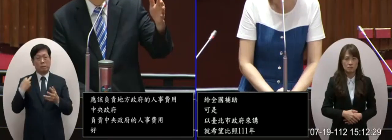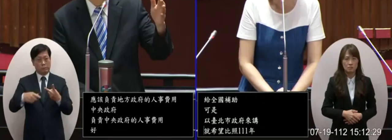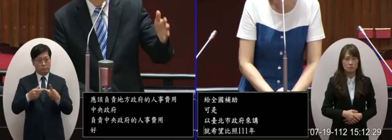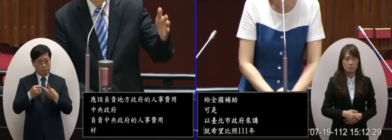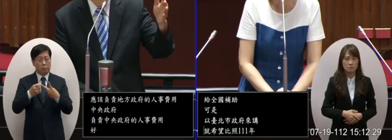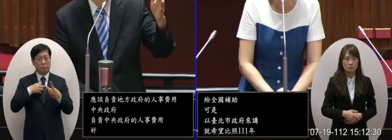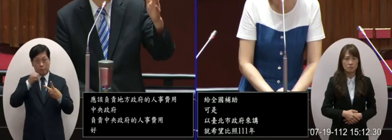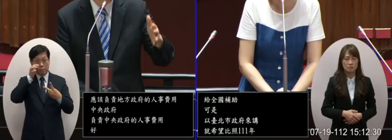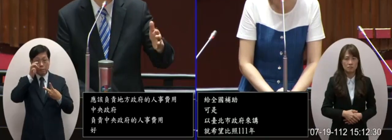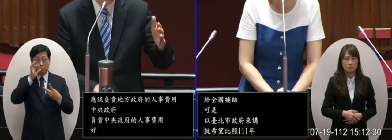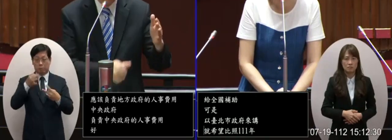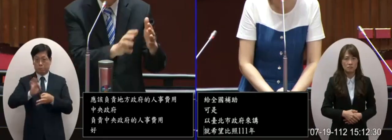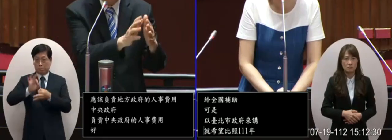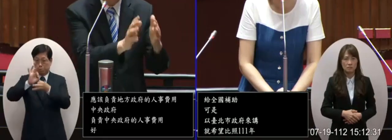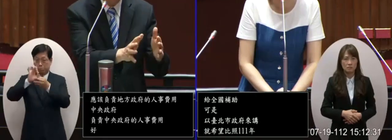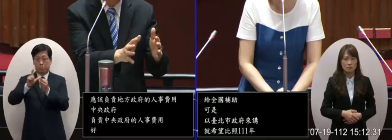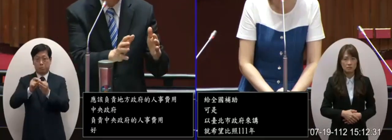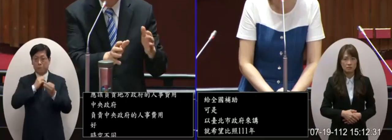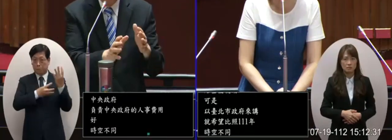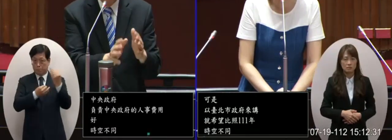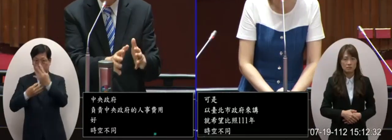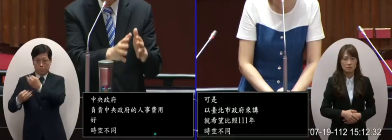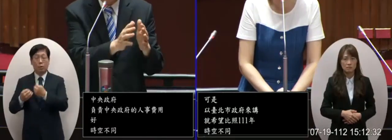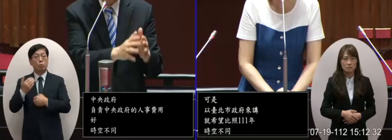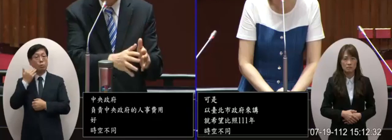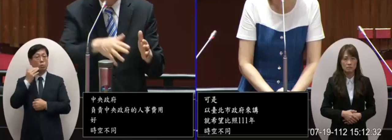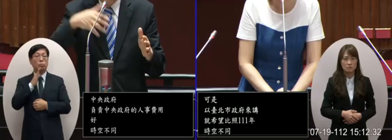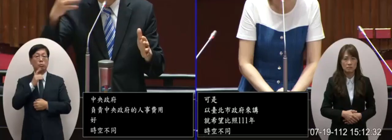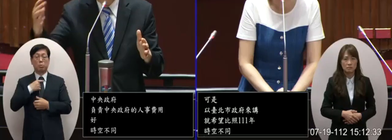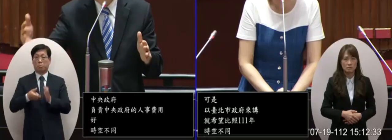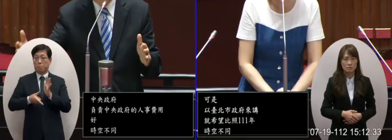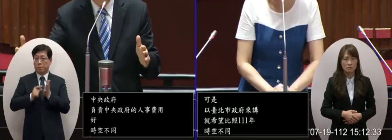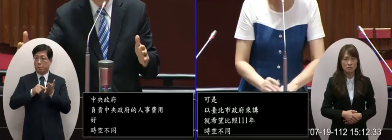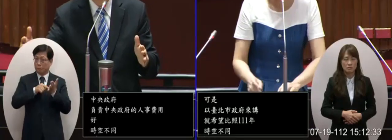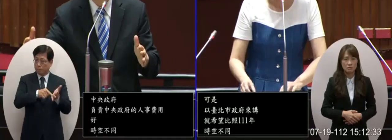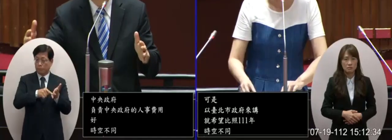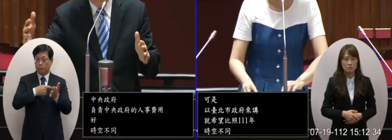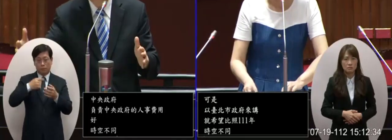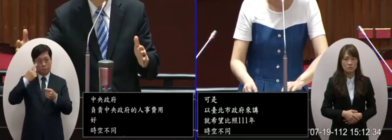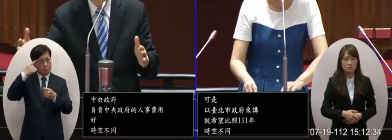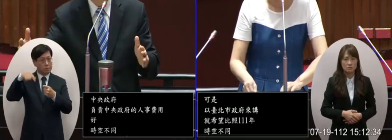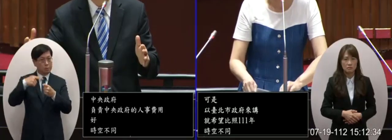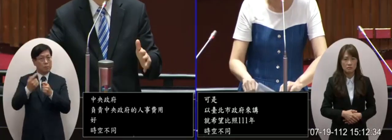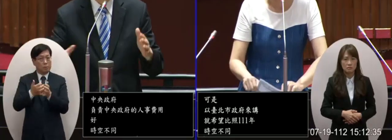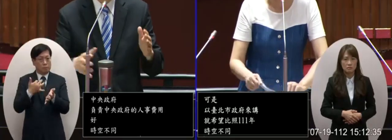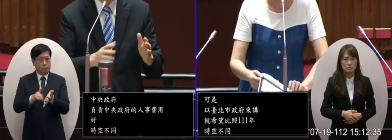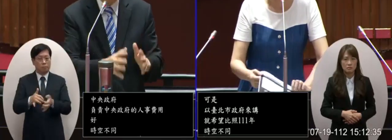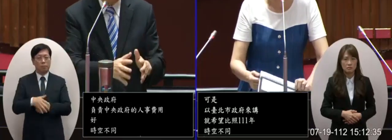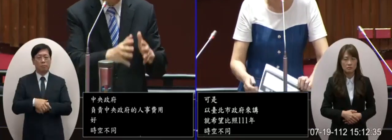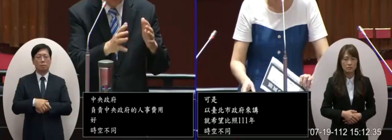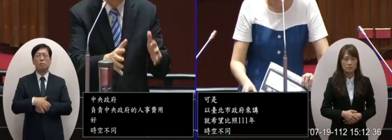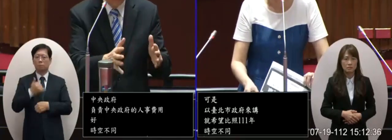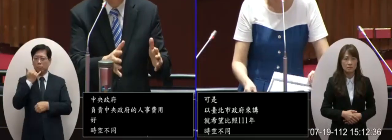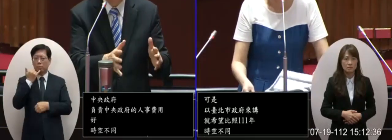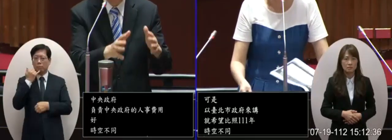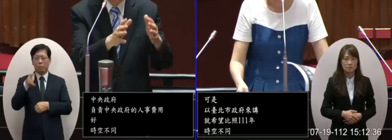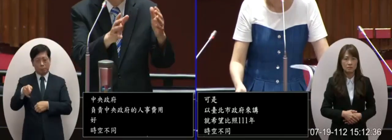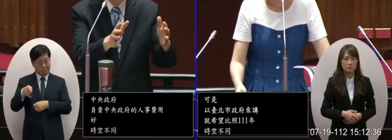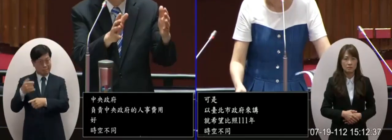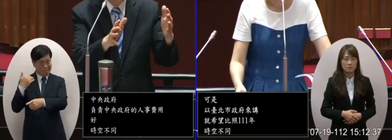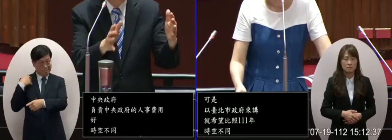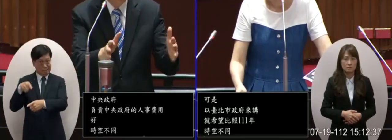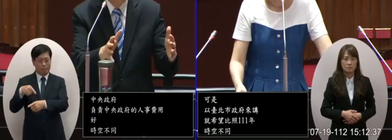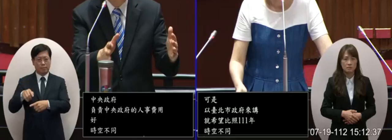要看这个调薪的期间是在什么时候，如果来不及编列下年度的预算的时候，那当然那个时